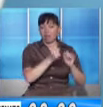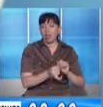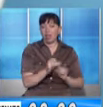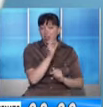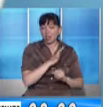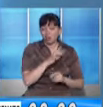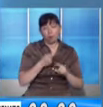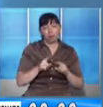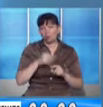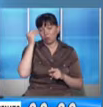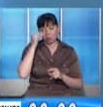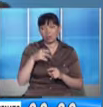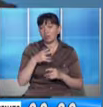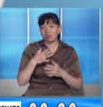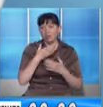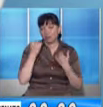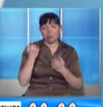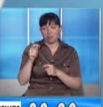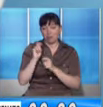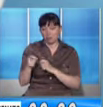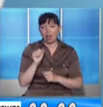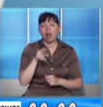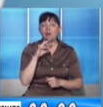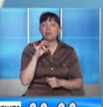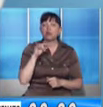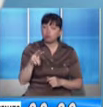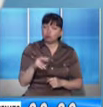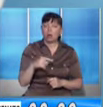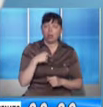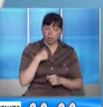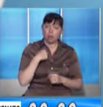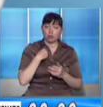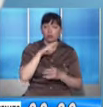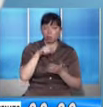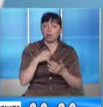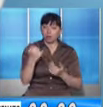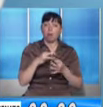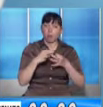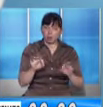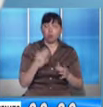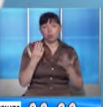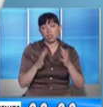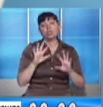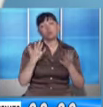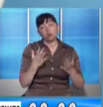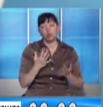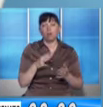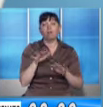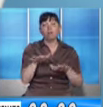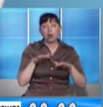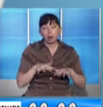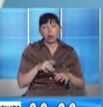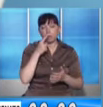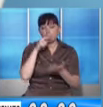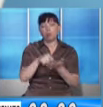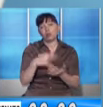din timpul dumneavoastră. Dar, domnule Perciun, pe dumneavoastră aș vrea totuși să vă întreb. Admiteți, în cazul în care în Parlament vor